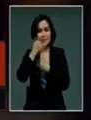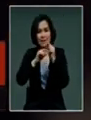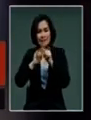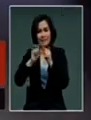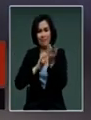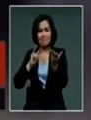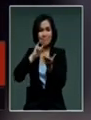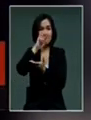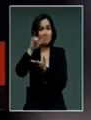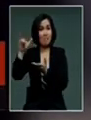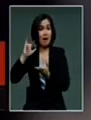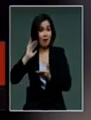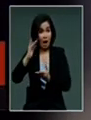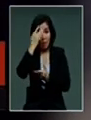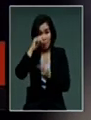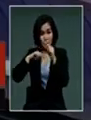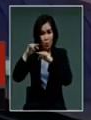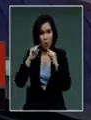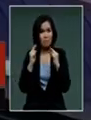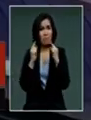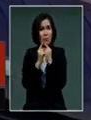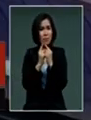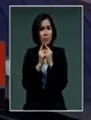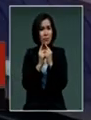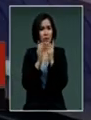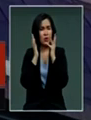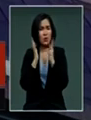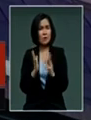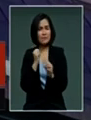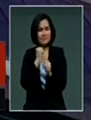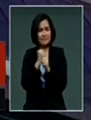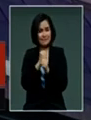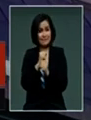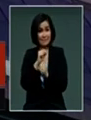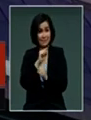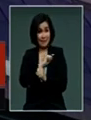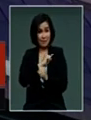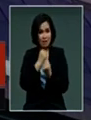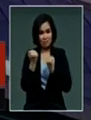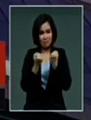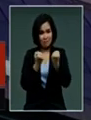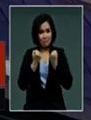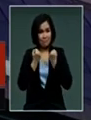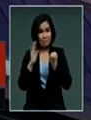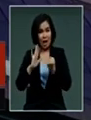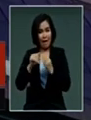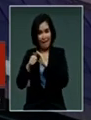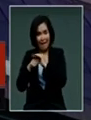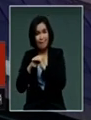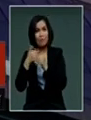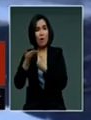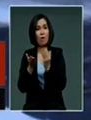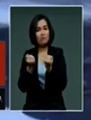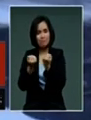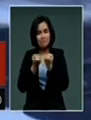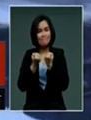ลังจากที่ไปตรวจสอบแล้วพบว่ามีคนที่ไม่ใช่ลูกเรือเข้าไปอยู่ในห้องนักบินนี่ทำให้ทางสายการบินต้องยื่